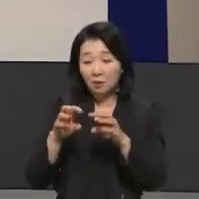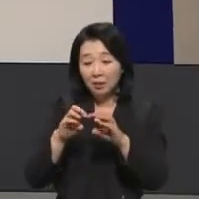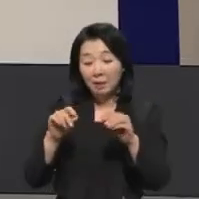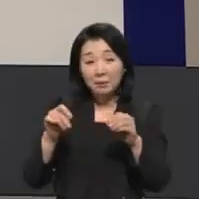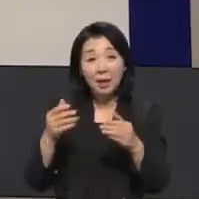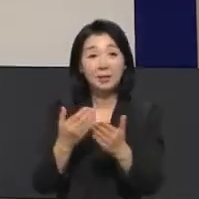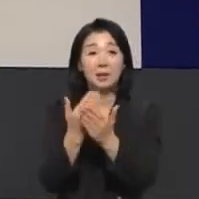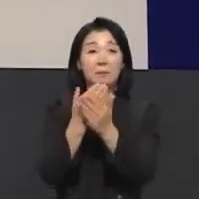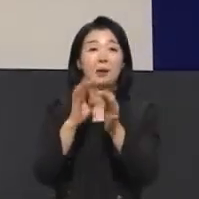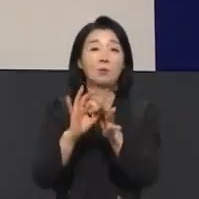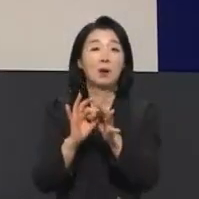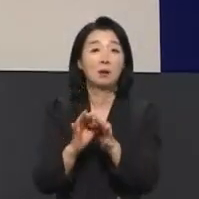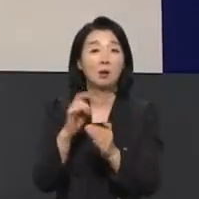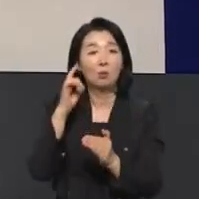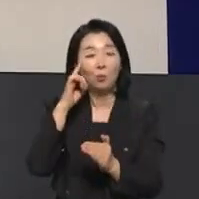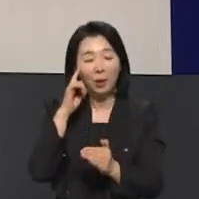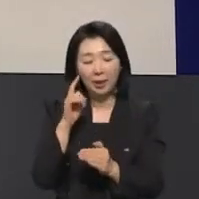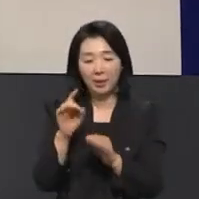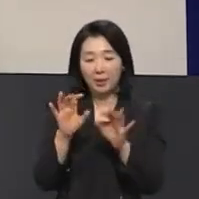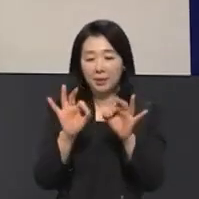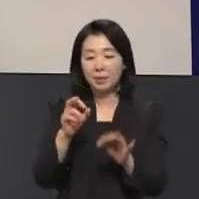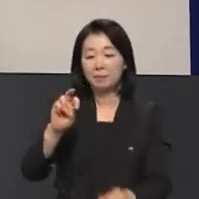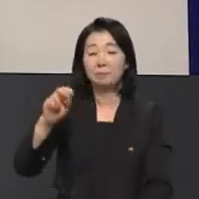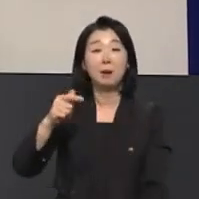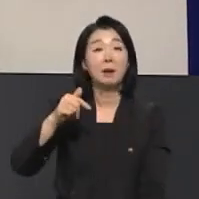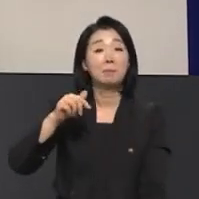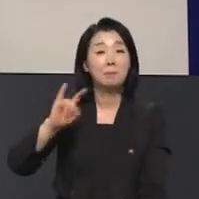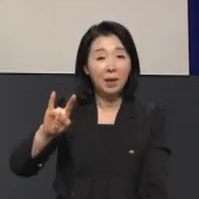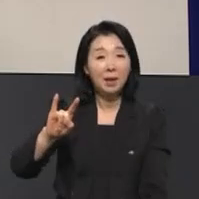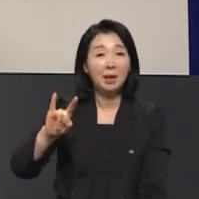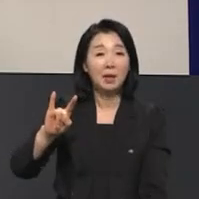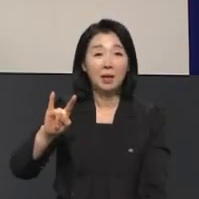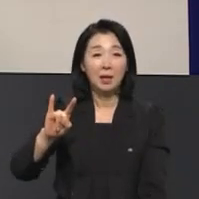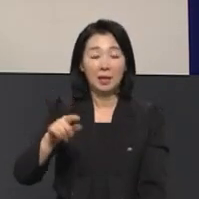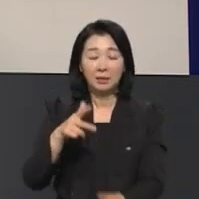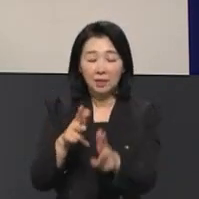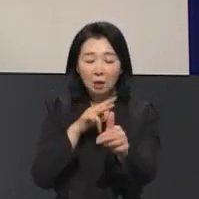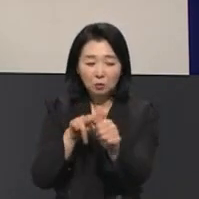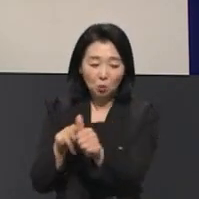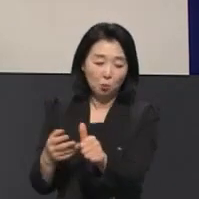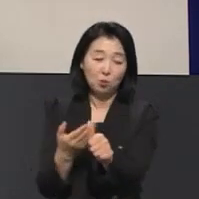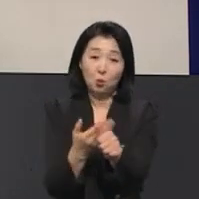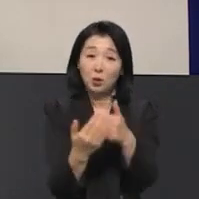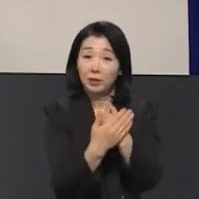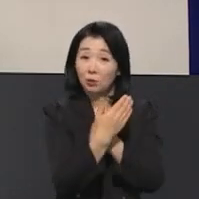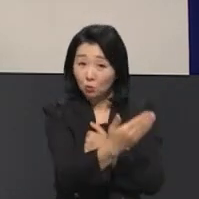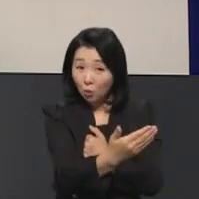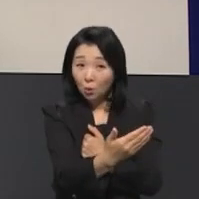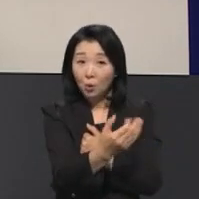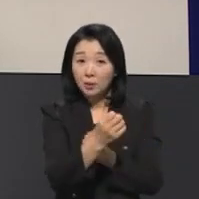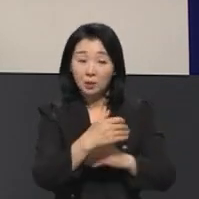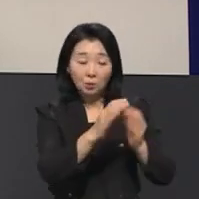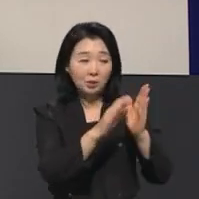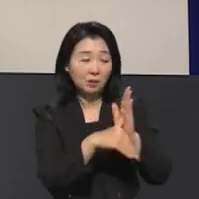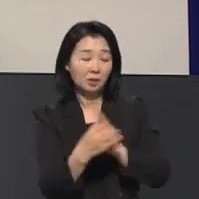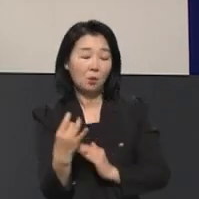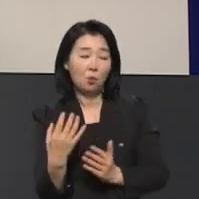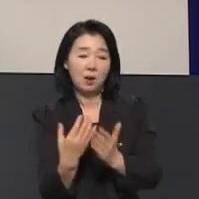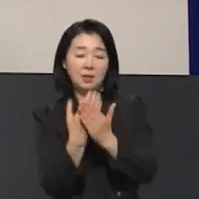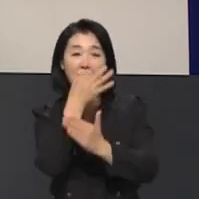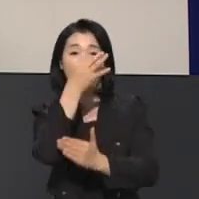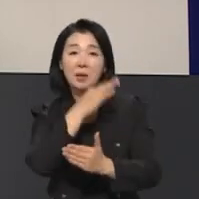관련해서는요. 이른바 김만배 일당에게 사업 정보를 제공하는 등 특혜를 줬다고 보고 있습니다. 이 과정에서 원래 개발